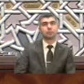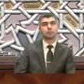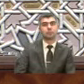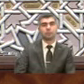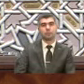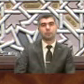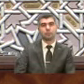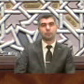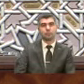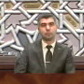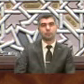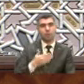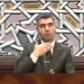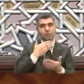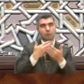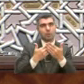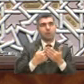تفضلوا سيد نائب.